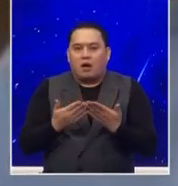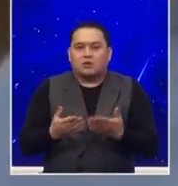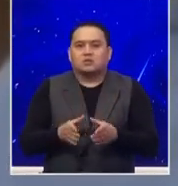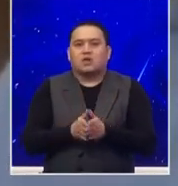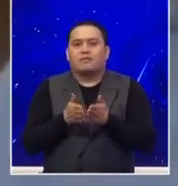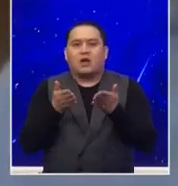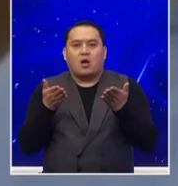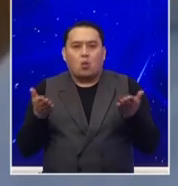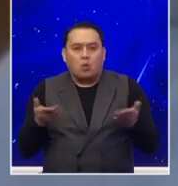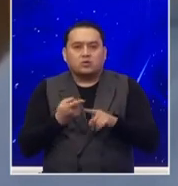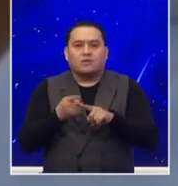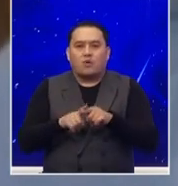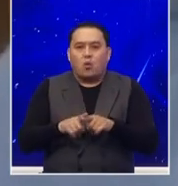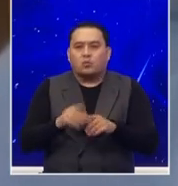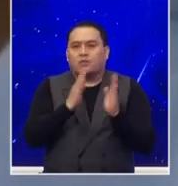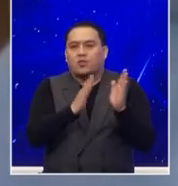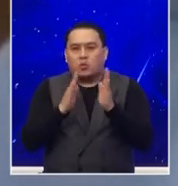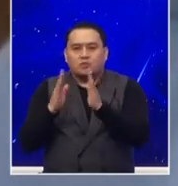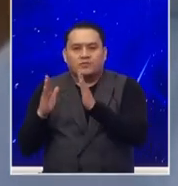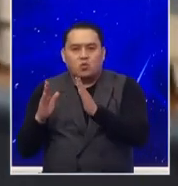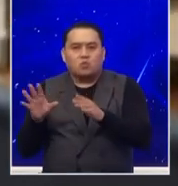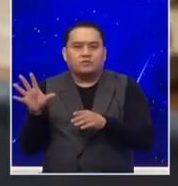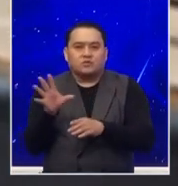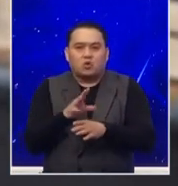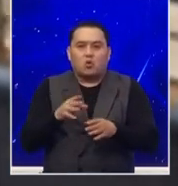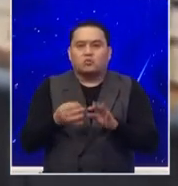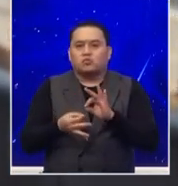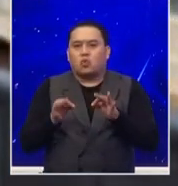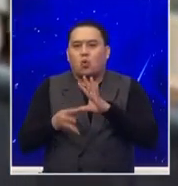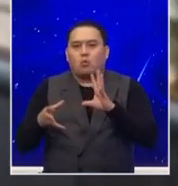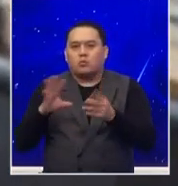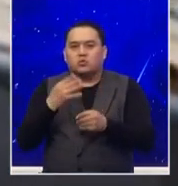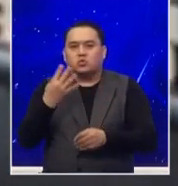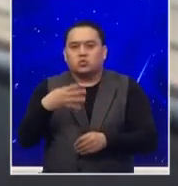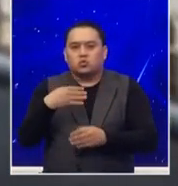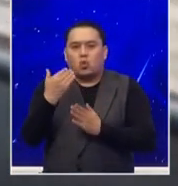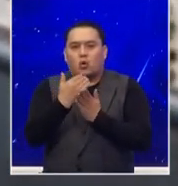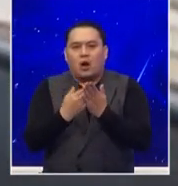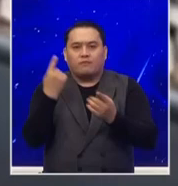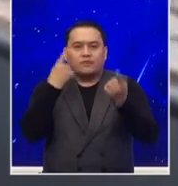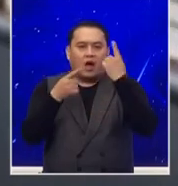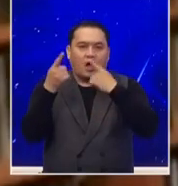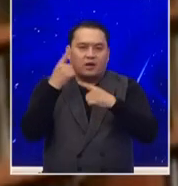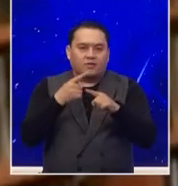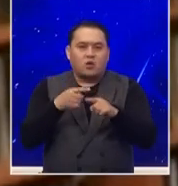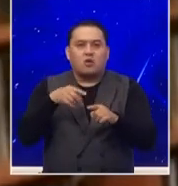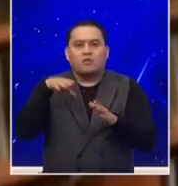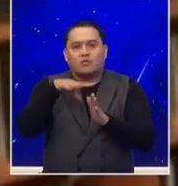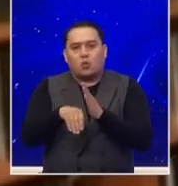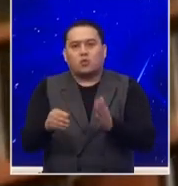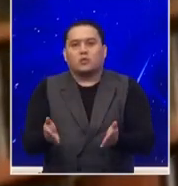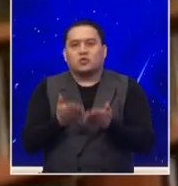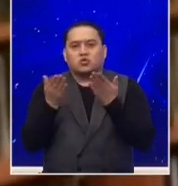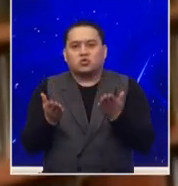Гиде Мопассана, Джека Лондона, Дюма, Булгакова и Шукшина. В общей сложности в список вошли 40 авторов. Бонус за чтение